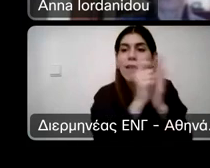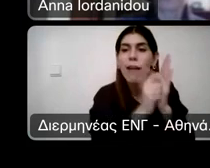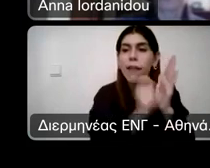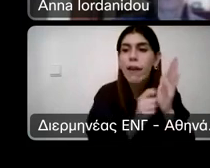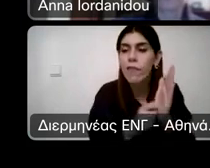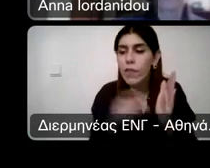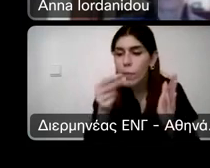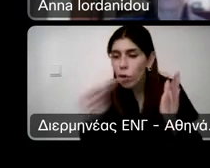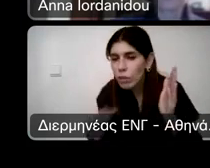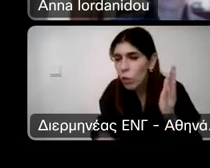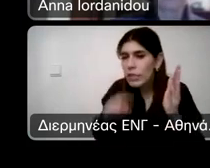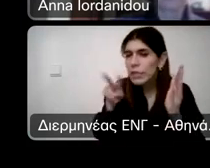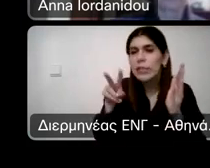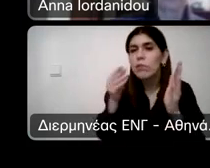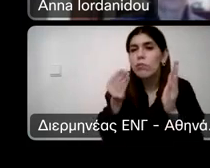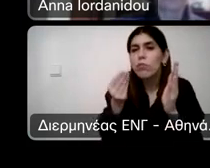την